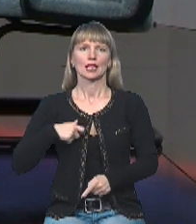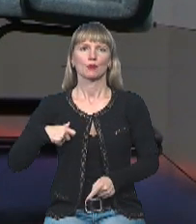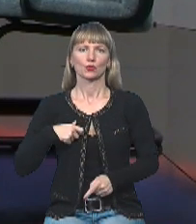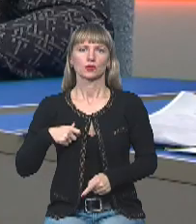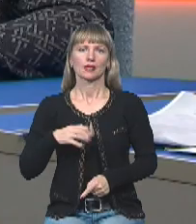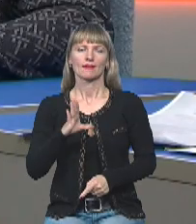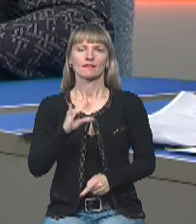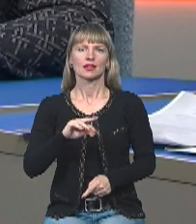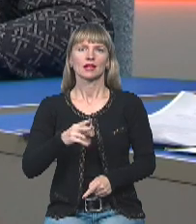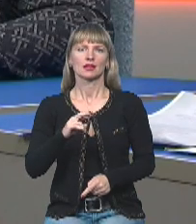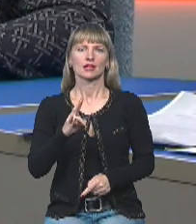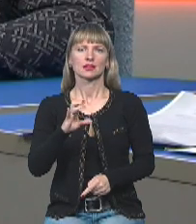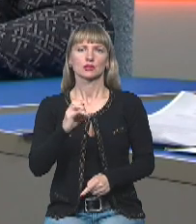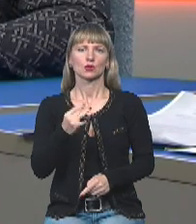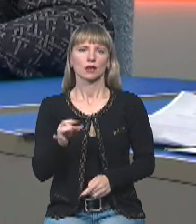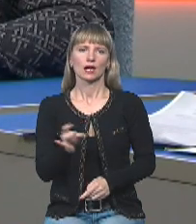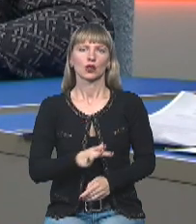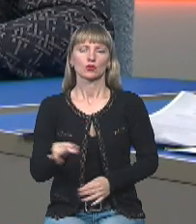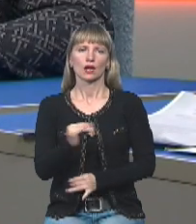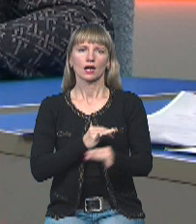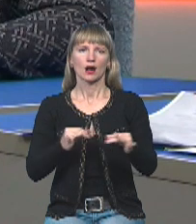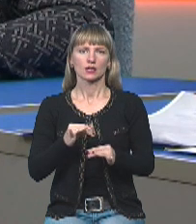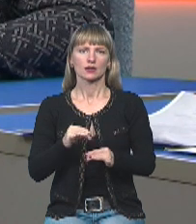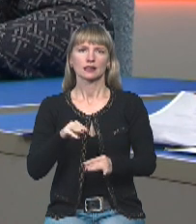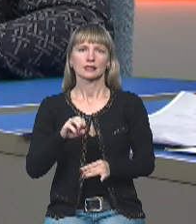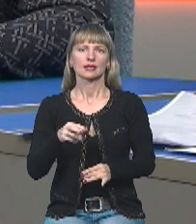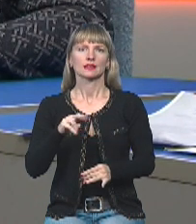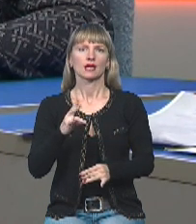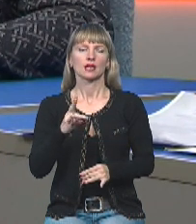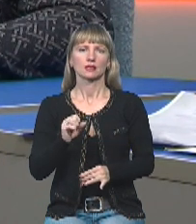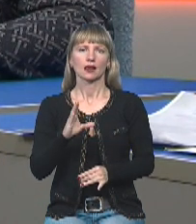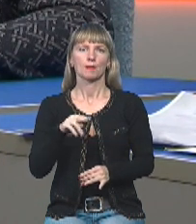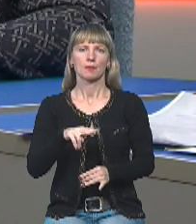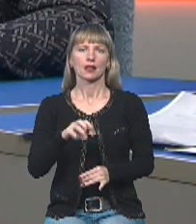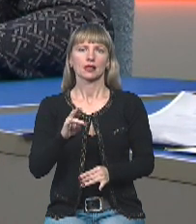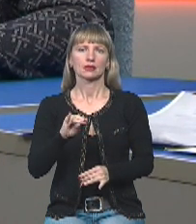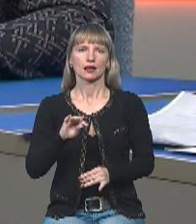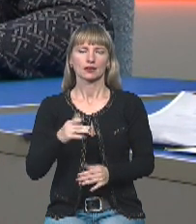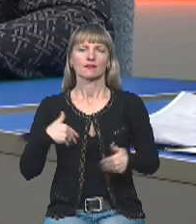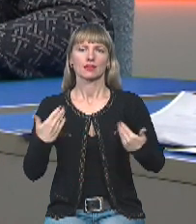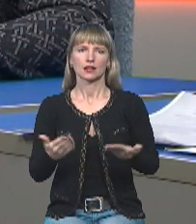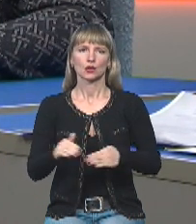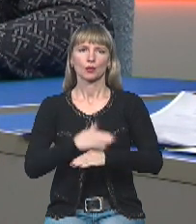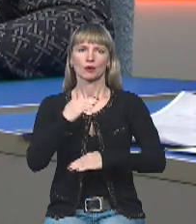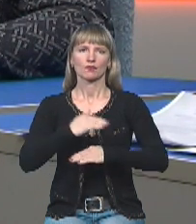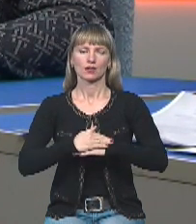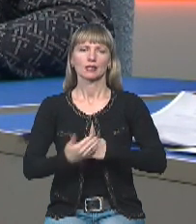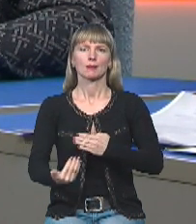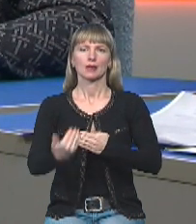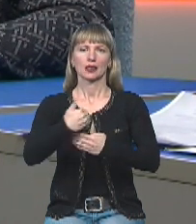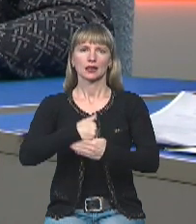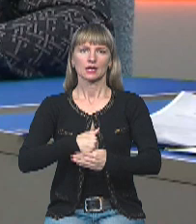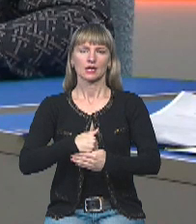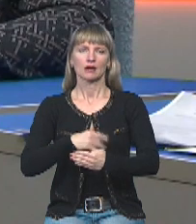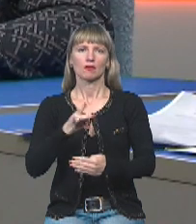депутатка Вільнянської районної ради Тетяна Плетень. Вітаю, пані Тетяно, добрий вечір. Да, добрий вечір. До нас приїхав